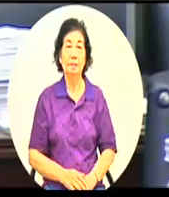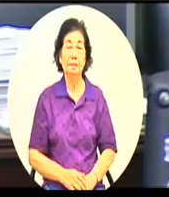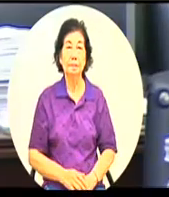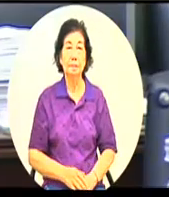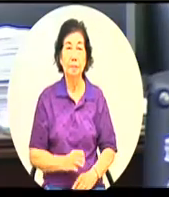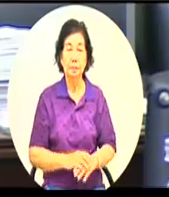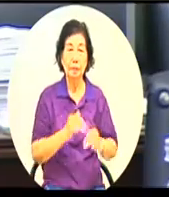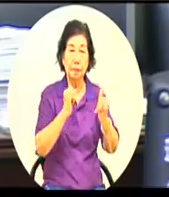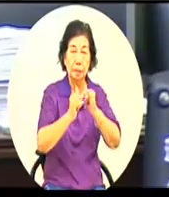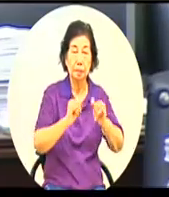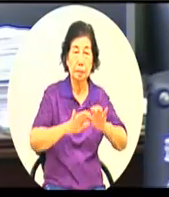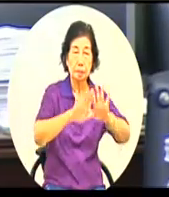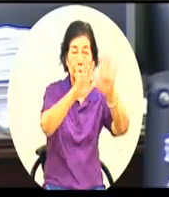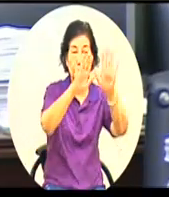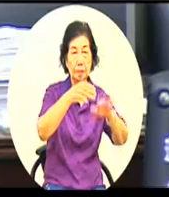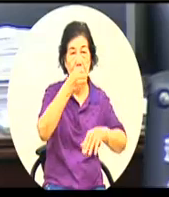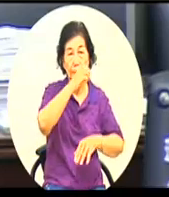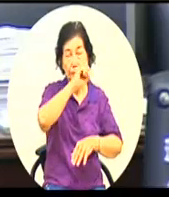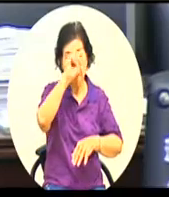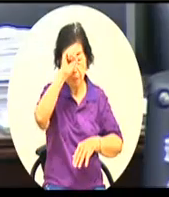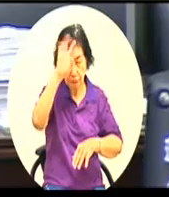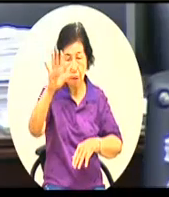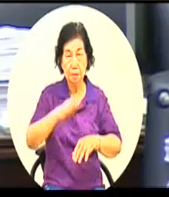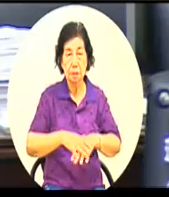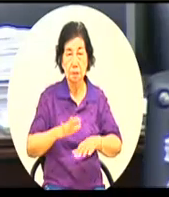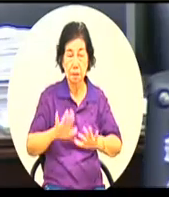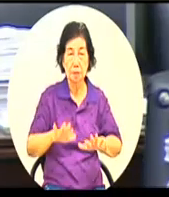民进党完全执政啊！